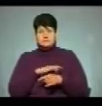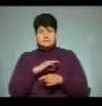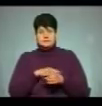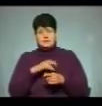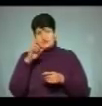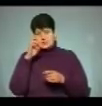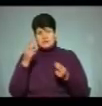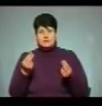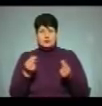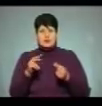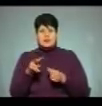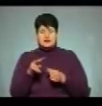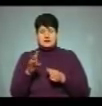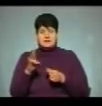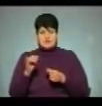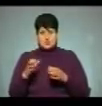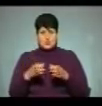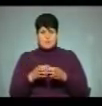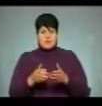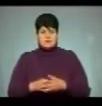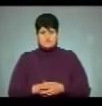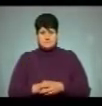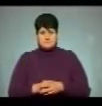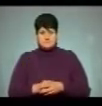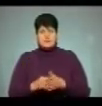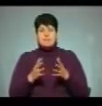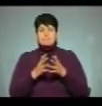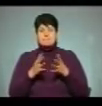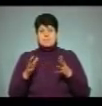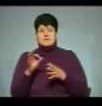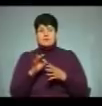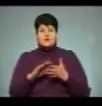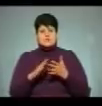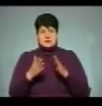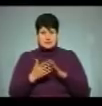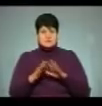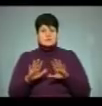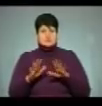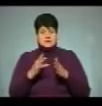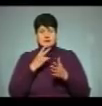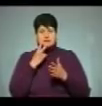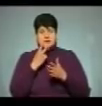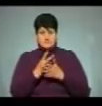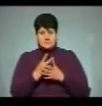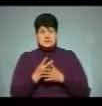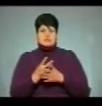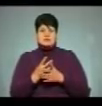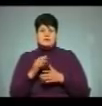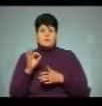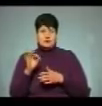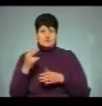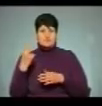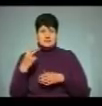бюджетних коштів Лановецької громади. Більше про ситуацію, яка склалася у Ланівцях, дивіться у сюжеті Діани Ярошенко